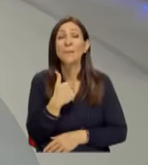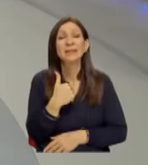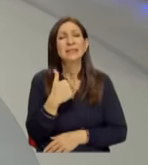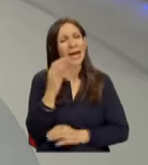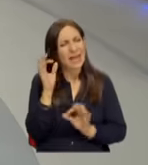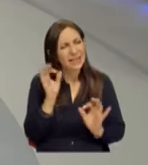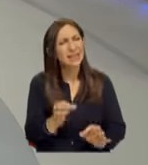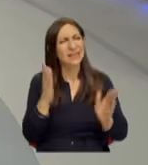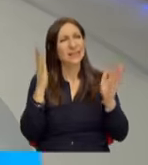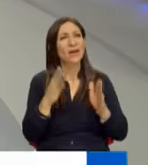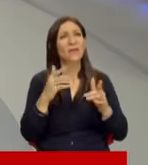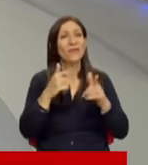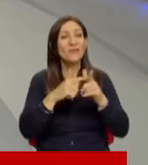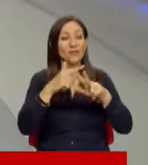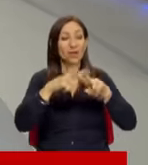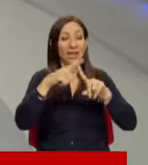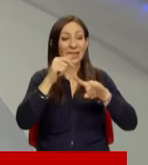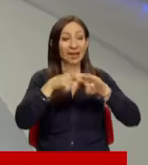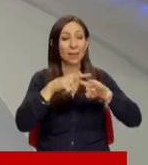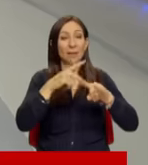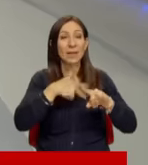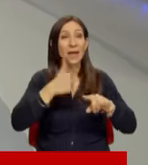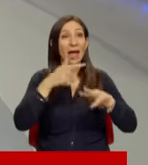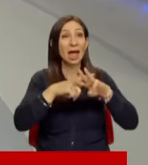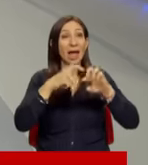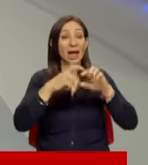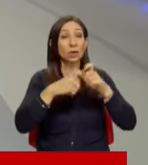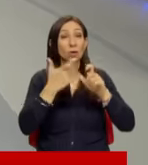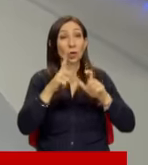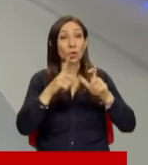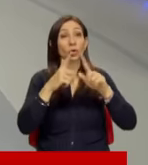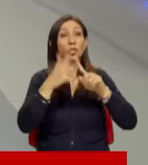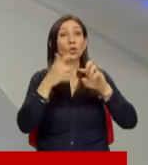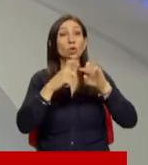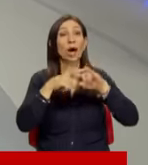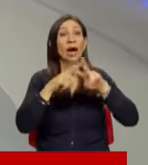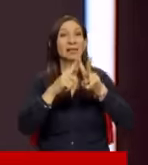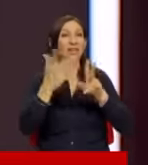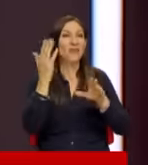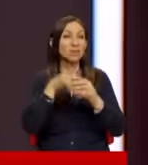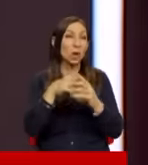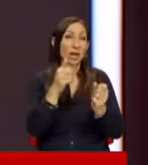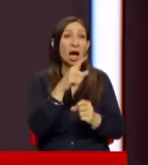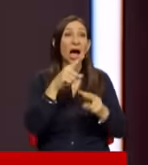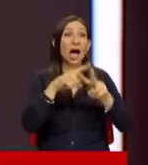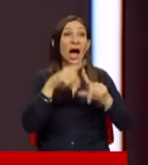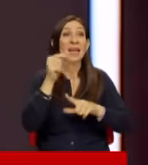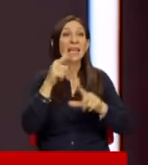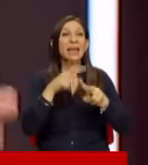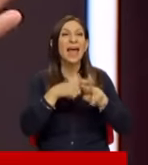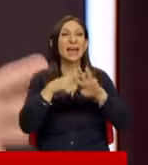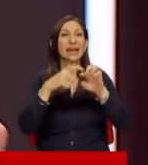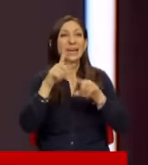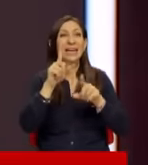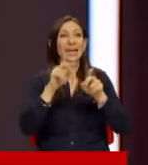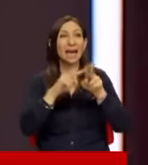ısrarla Fatih Belediye Başkanı Ergün Turan'ın daha çok oy alacağını söylüyorum. Ali Yerlikaya'yı çok